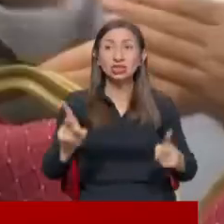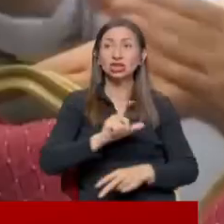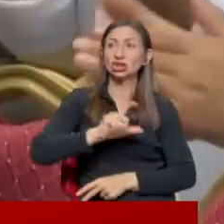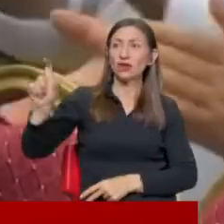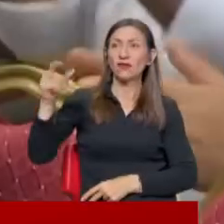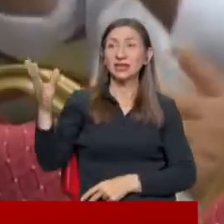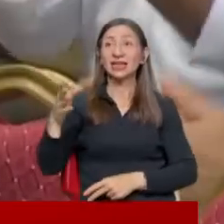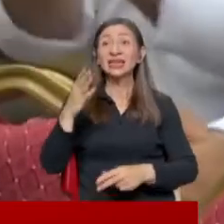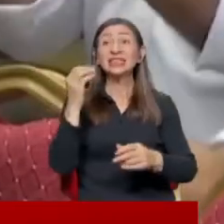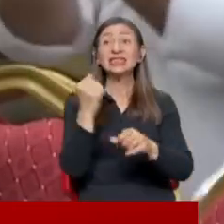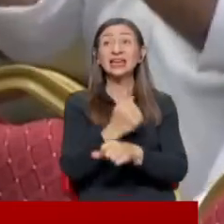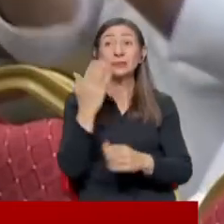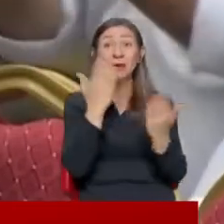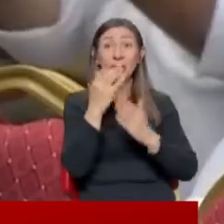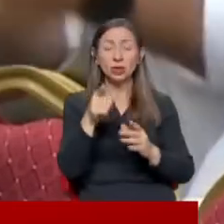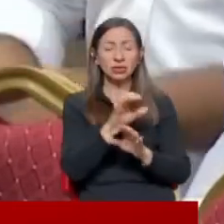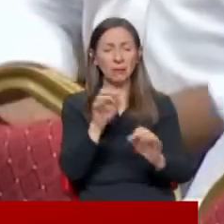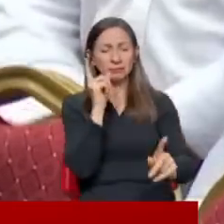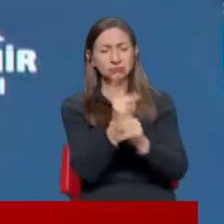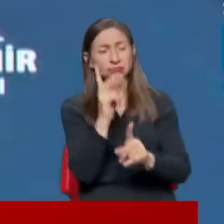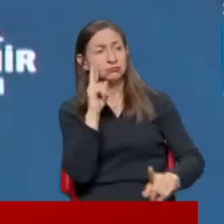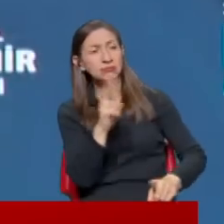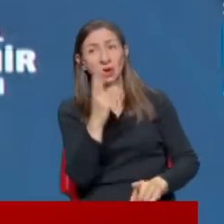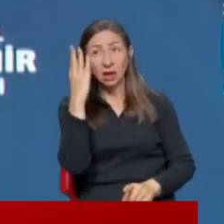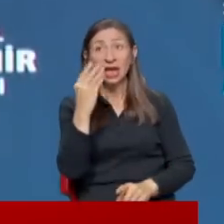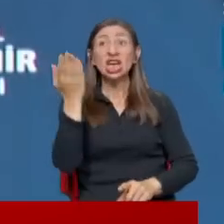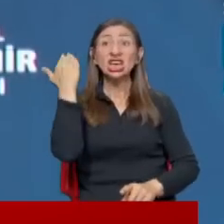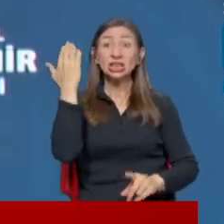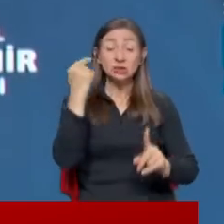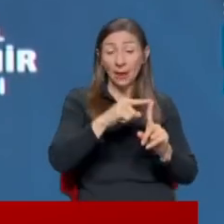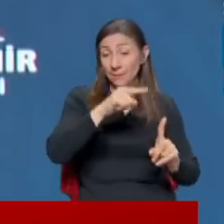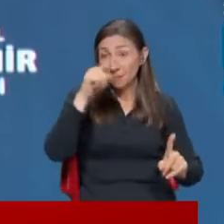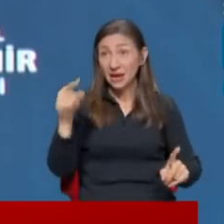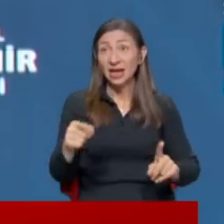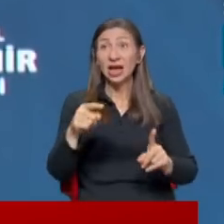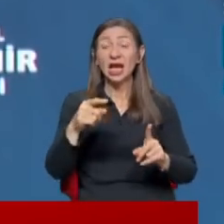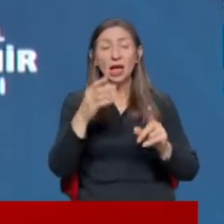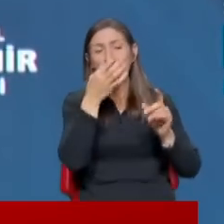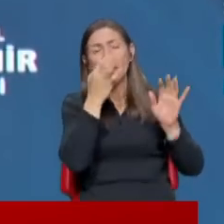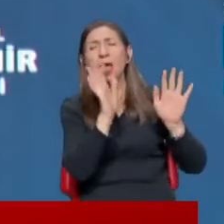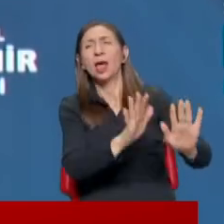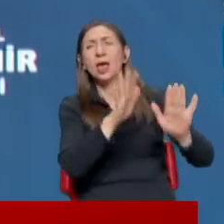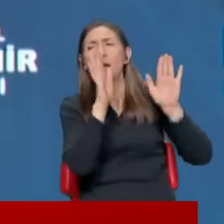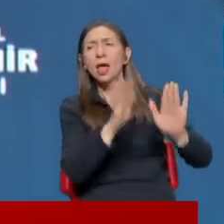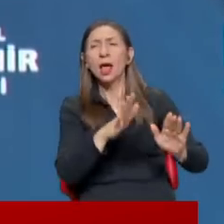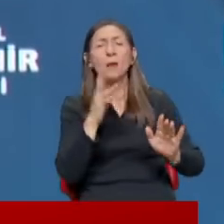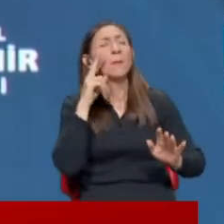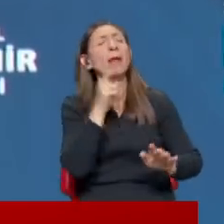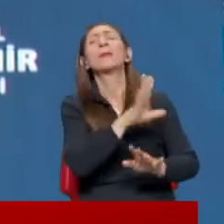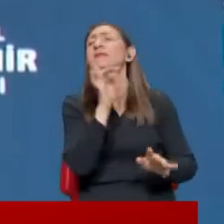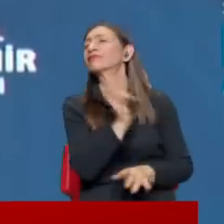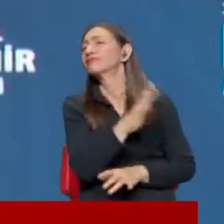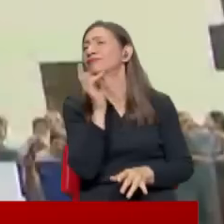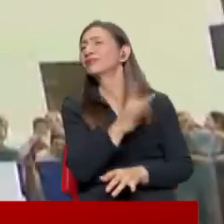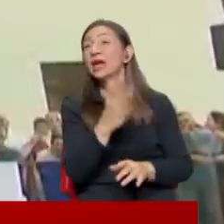yanıt verdi. Taş Mektep tam da bunun karşılığıdır. Yani geçmişten beri metruk halde bırakıp dönüp bile